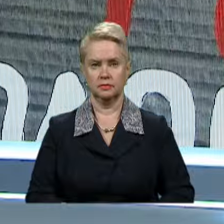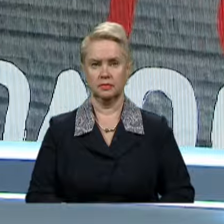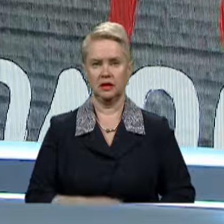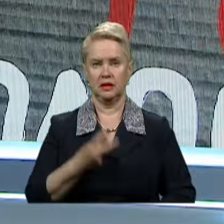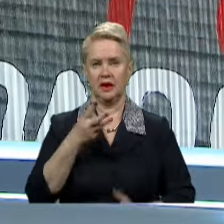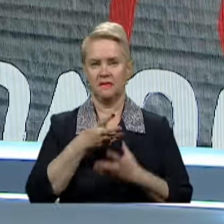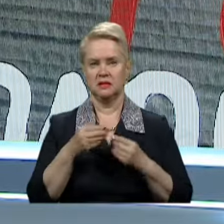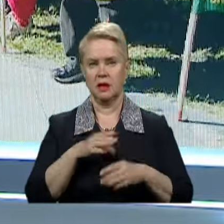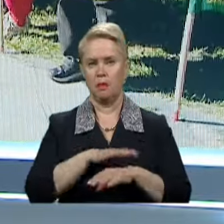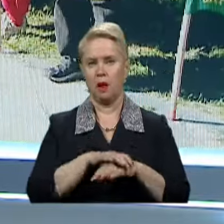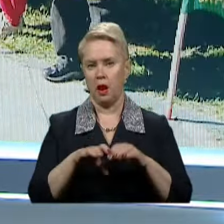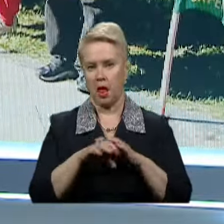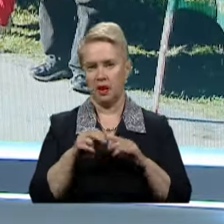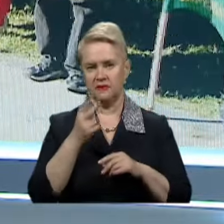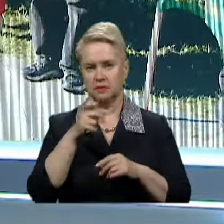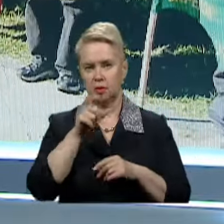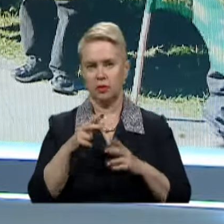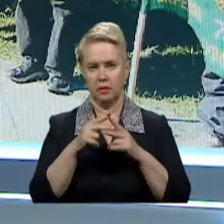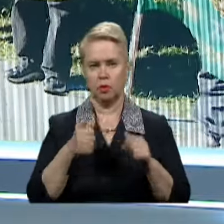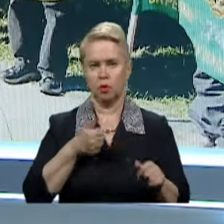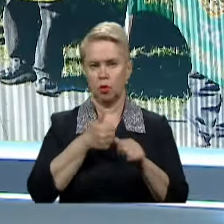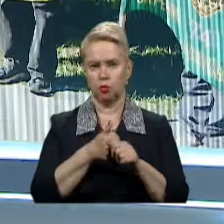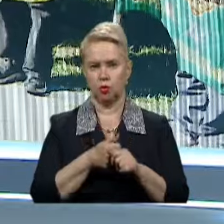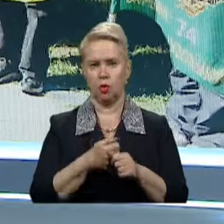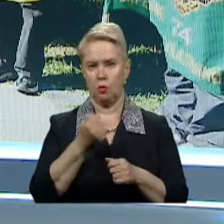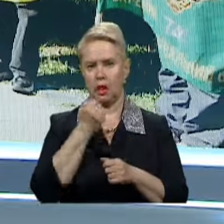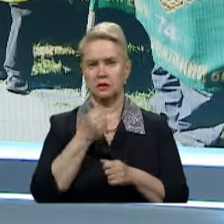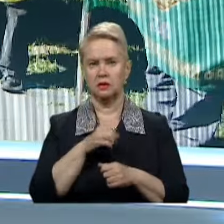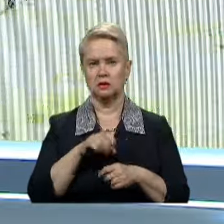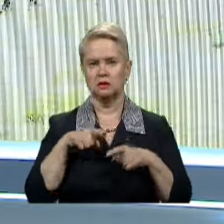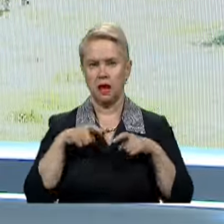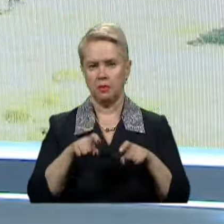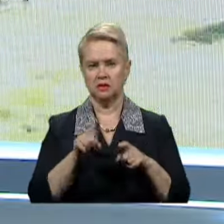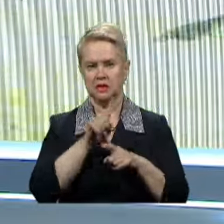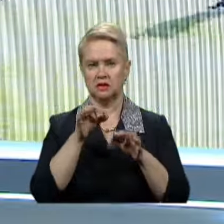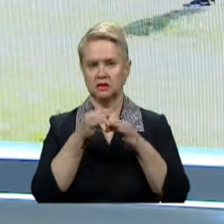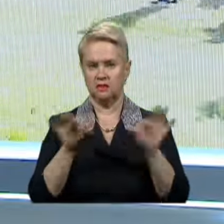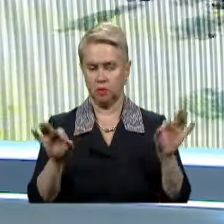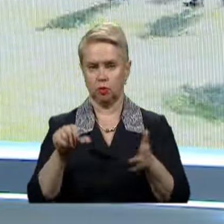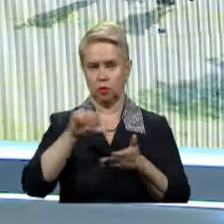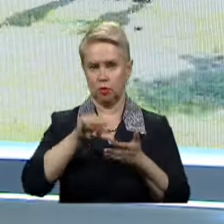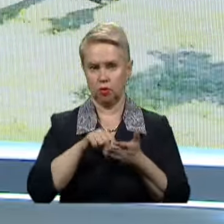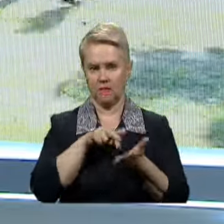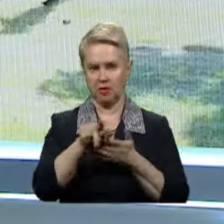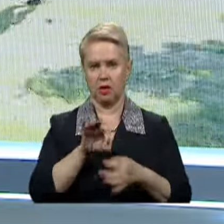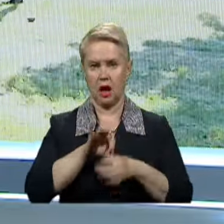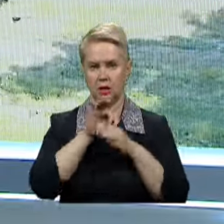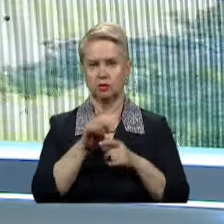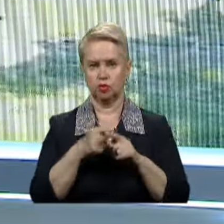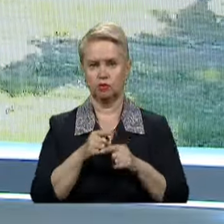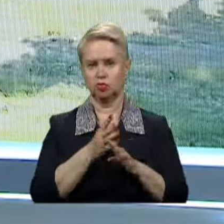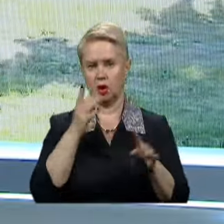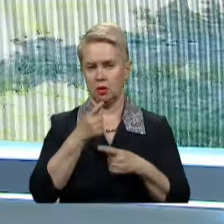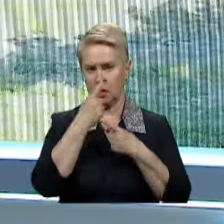Третя весна у полоні. Близько 200 людей в Дніпрі долучилися до благодійного забігу «За свободу». Учасники вийшли на акцію, аби